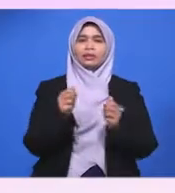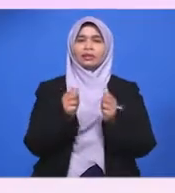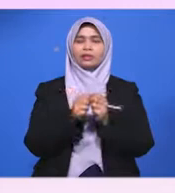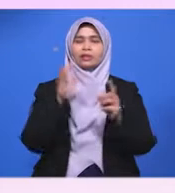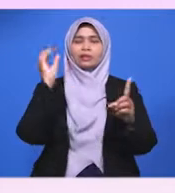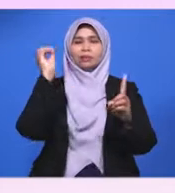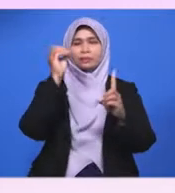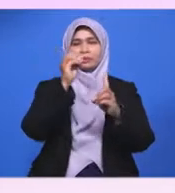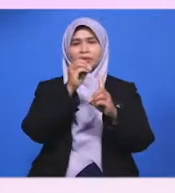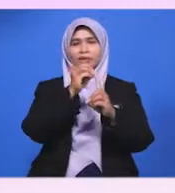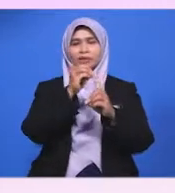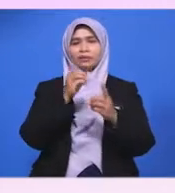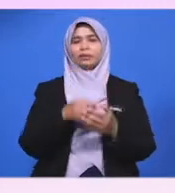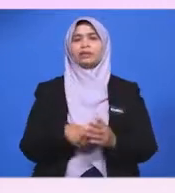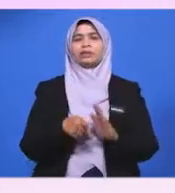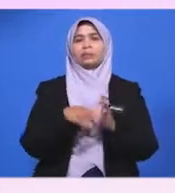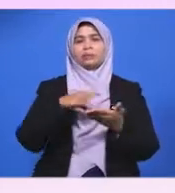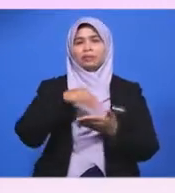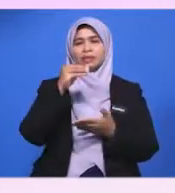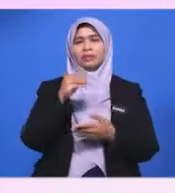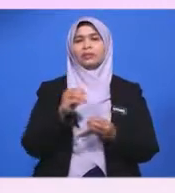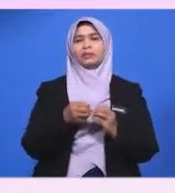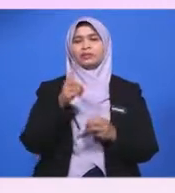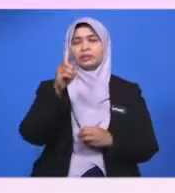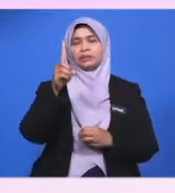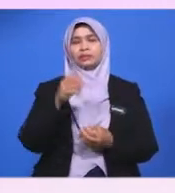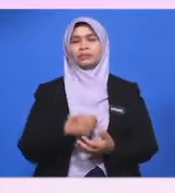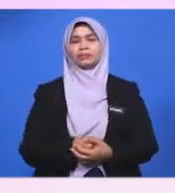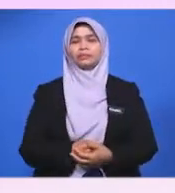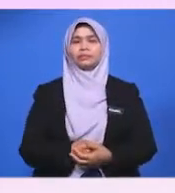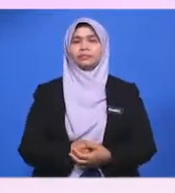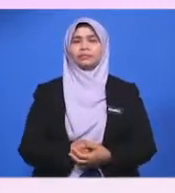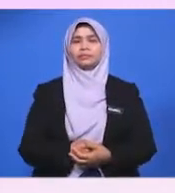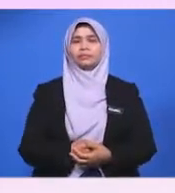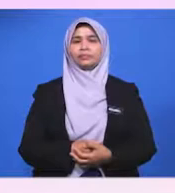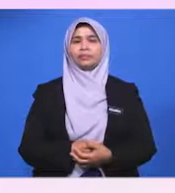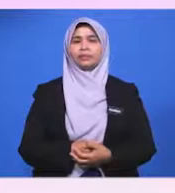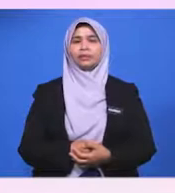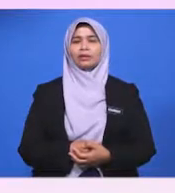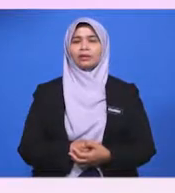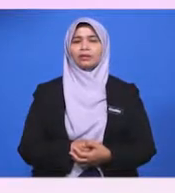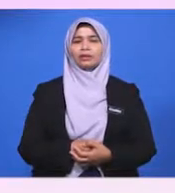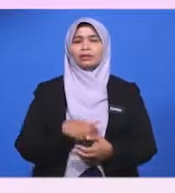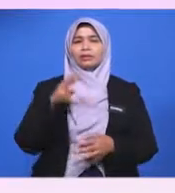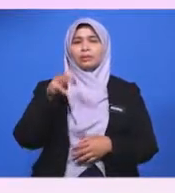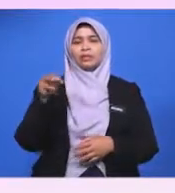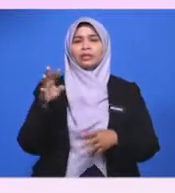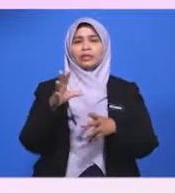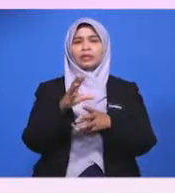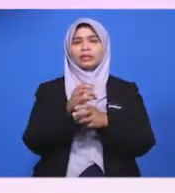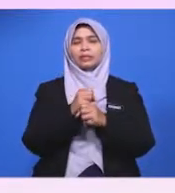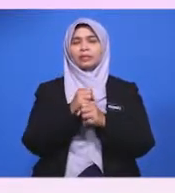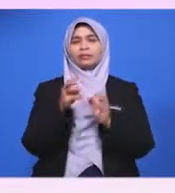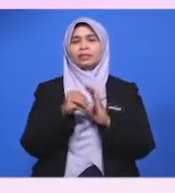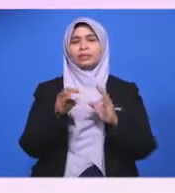dengan objektif pembelajaran kita yang pertama, iaitu murid-murid